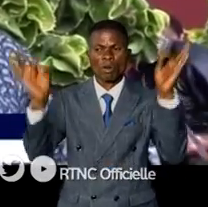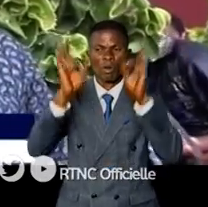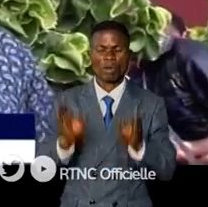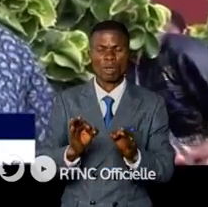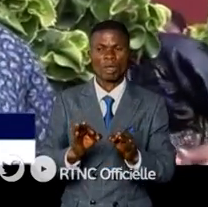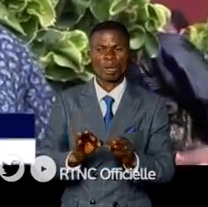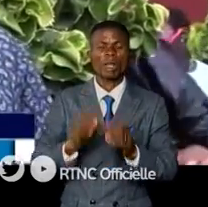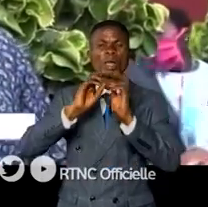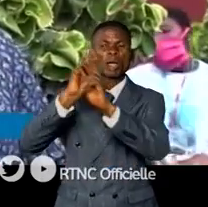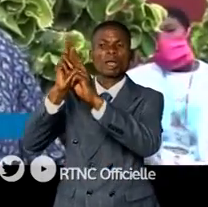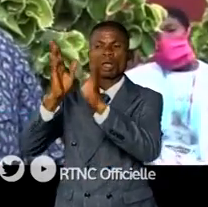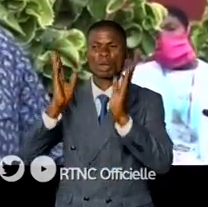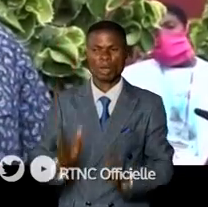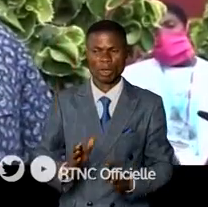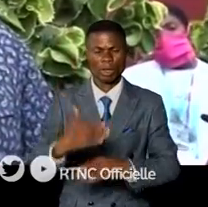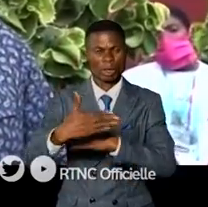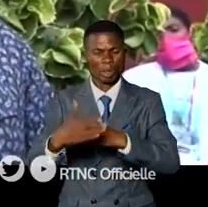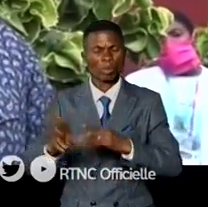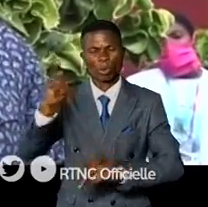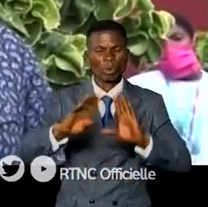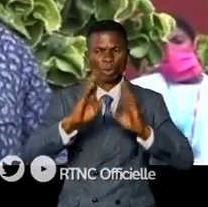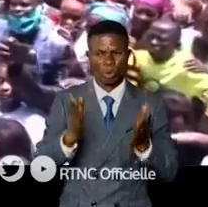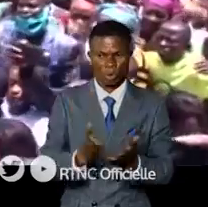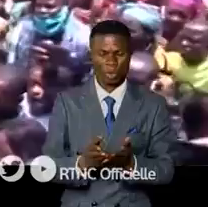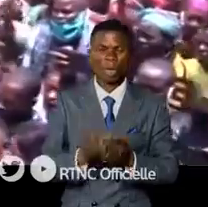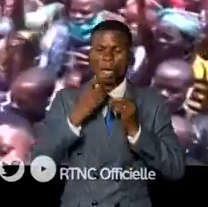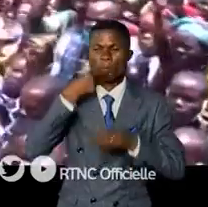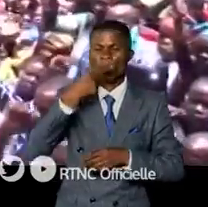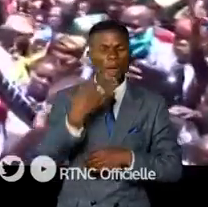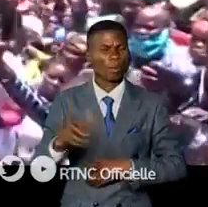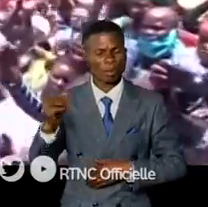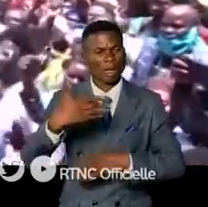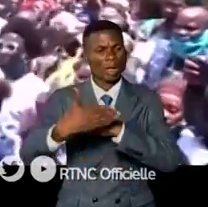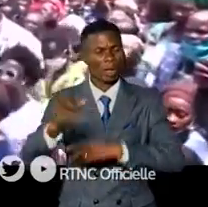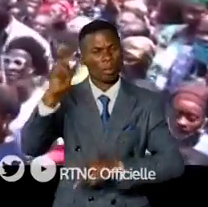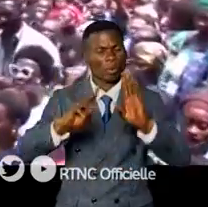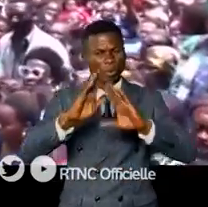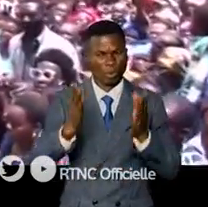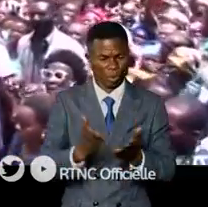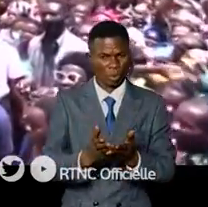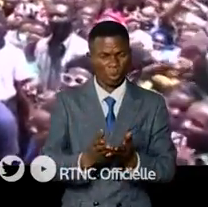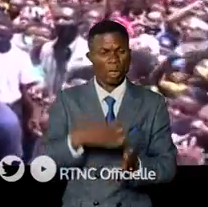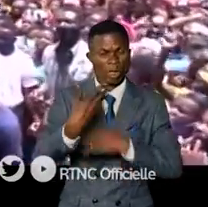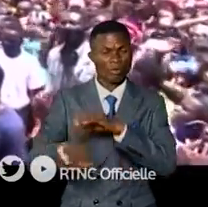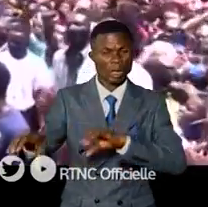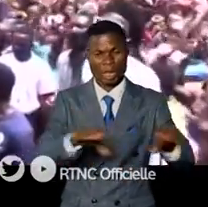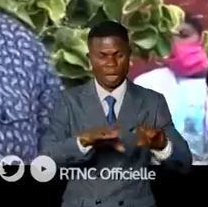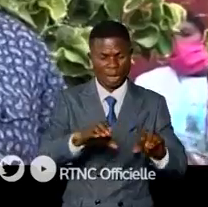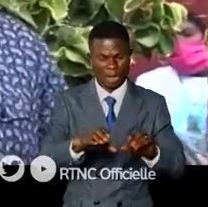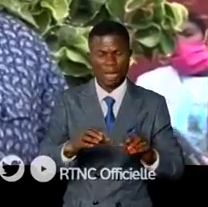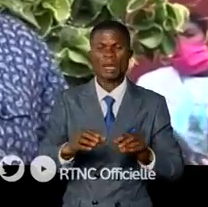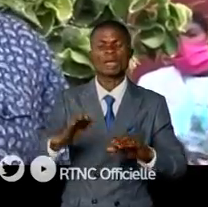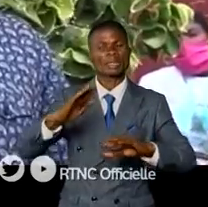proche d'elle. Et être proche de la population, ce n'est pas par des discours. Être proche de sa population, c'est poser des actions qui